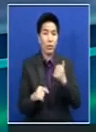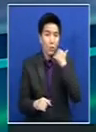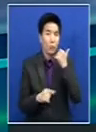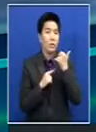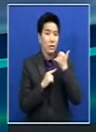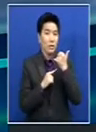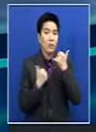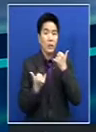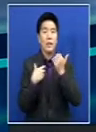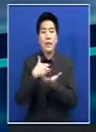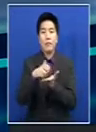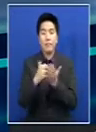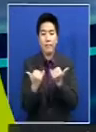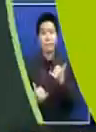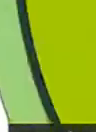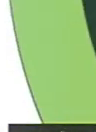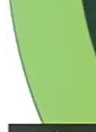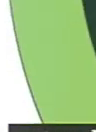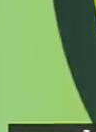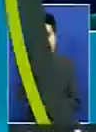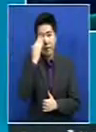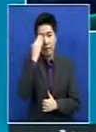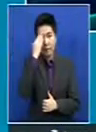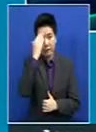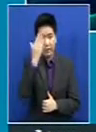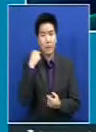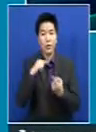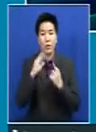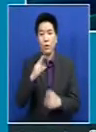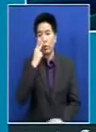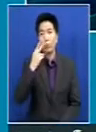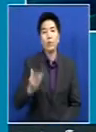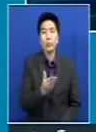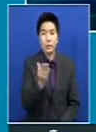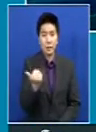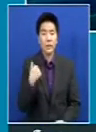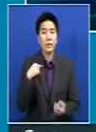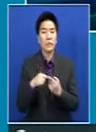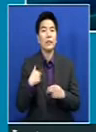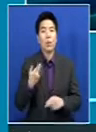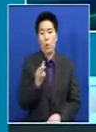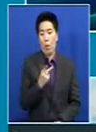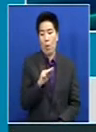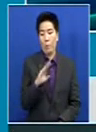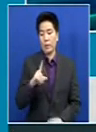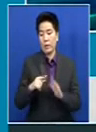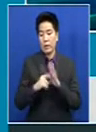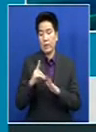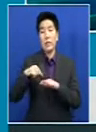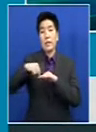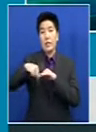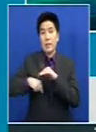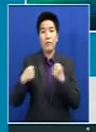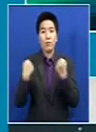พี่ป๋องพิธีพันธ์คนขันนะครับสวัสดีครับพี่ป๋องครับ สวัสดีครับคุณเอ็มครับแล้วก็สวัสดีคุณผู้ชมด้วยนะครับวันนี้คมชั้นลึกศึกมวยไทยท่อน้ำไทยเด